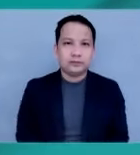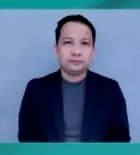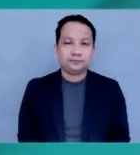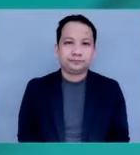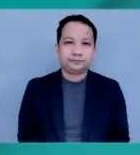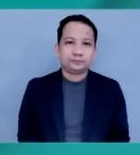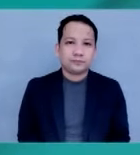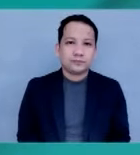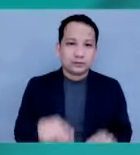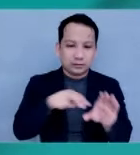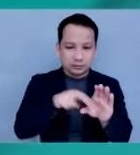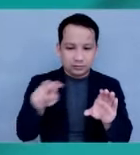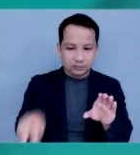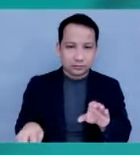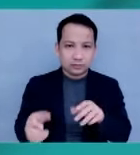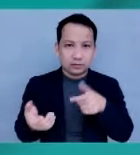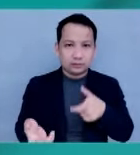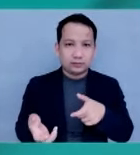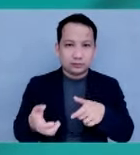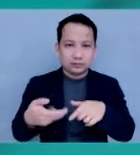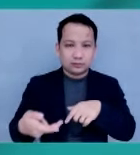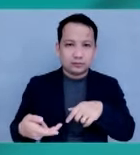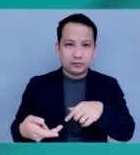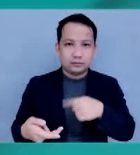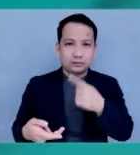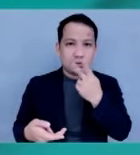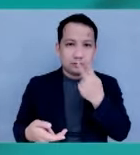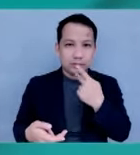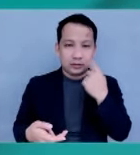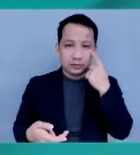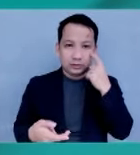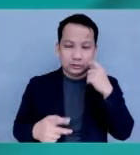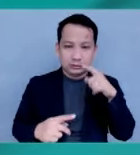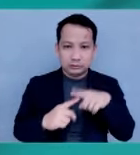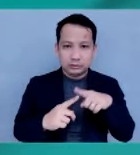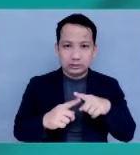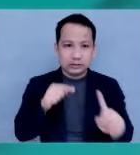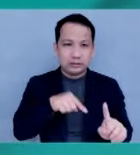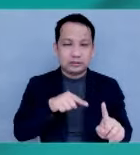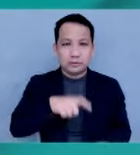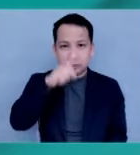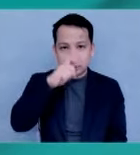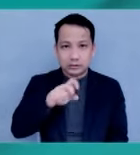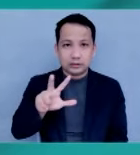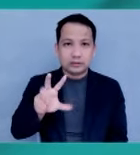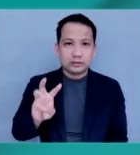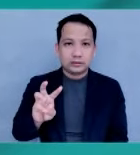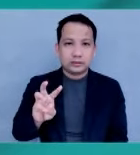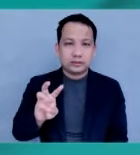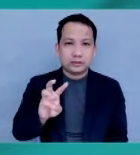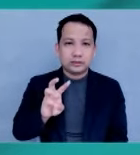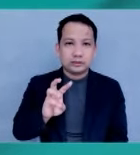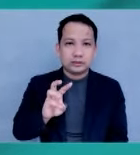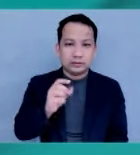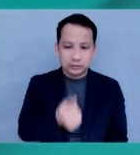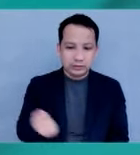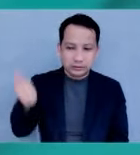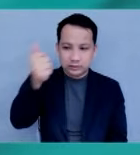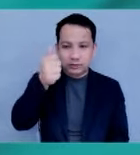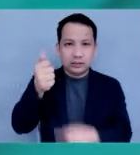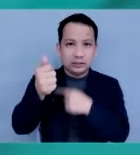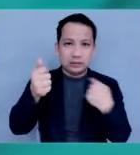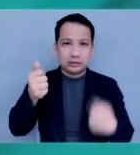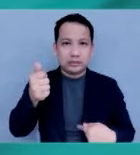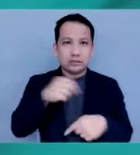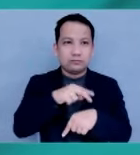Pinababa at pinadapa sa kalsada ang lalaking nakapink na t-shirt. Siya na pala ang 35 anyos na Chinese national na si Liu Dong, na